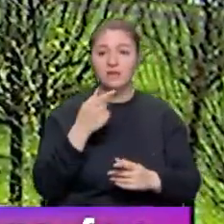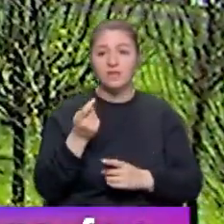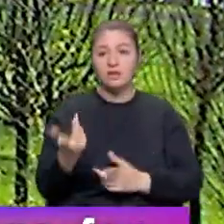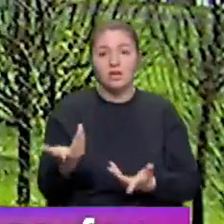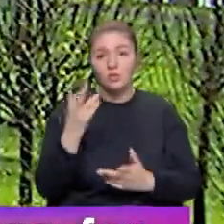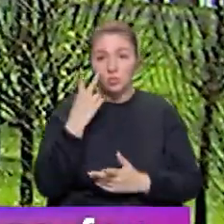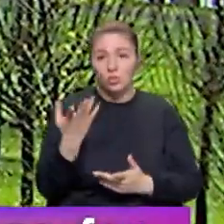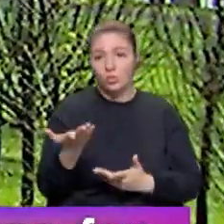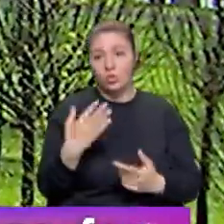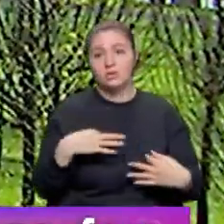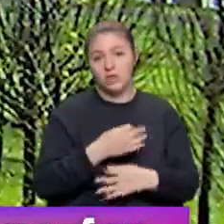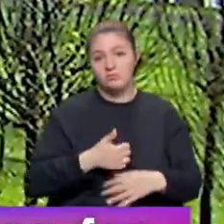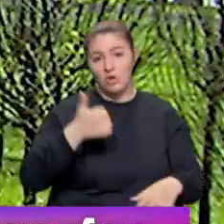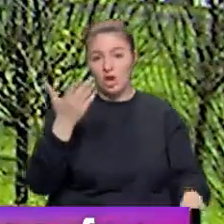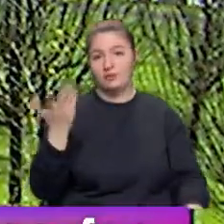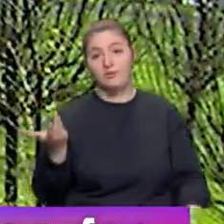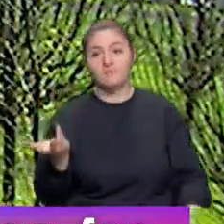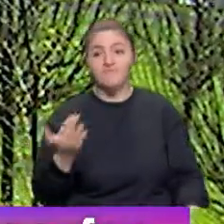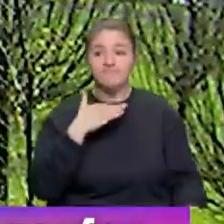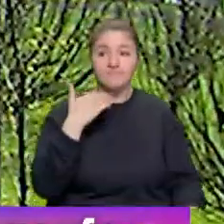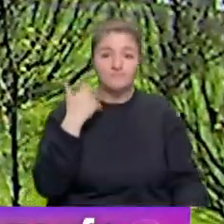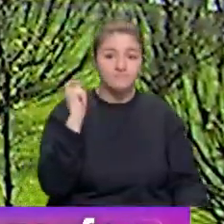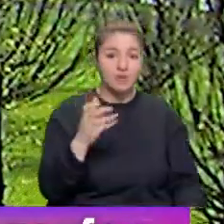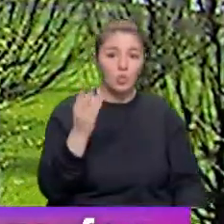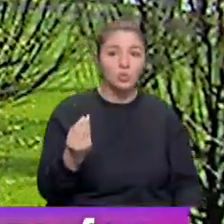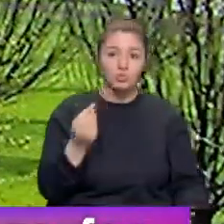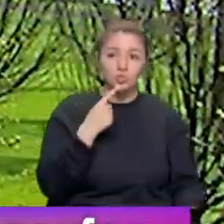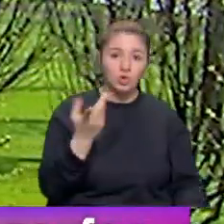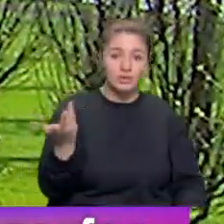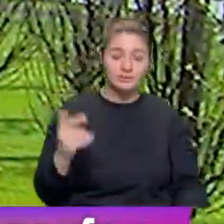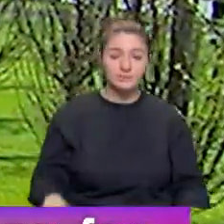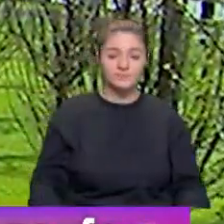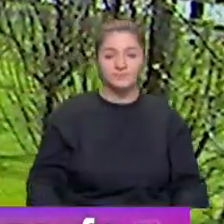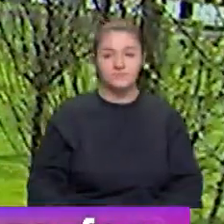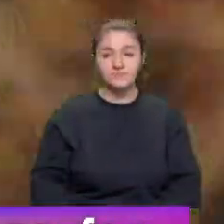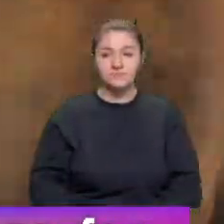fiyatlarını görüyor Sayın Bakan da. Et fiyatlarının pahalı olduğunu söyledi.